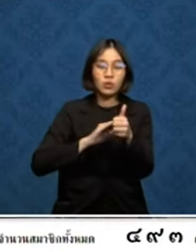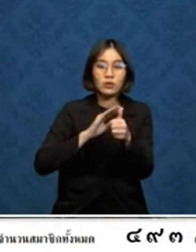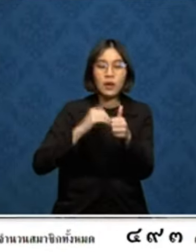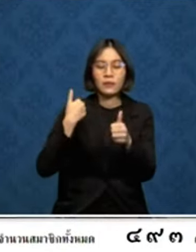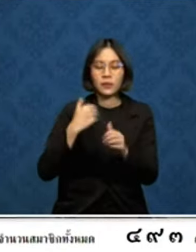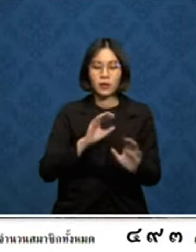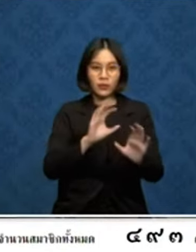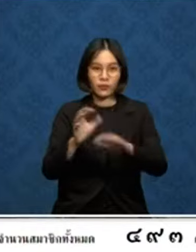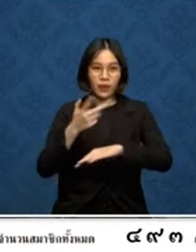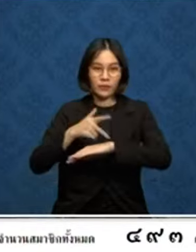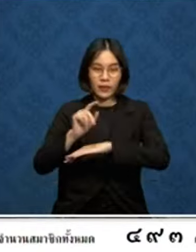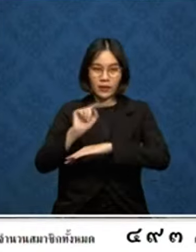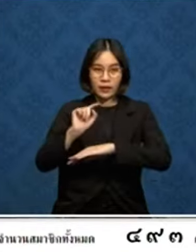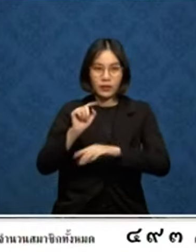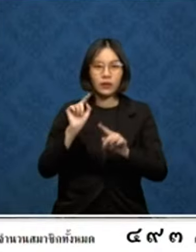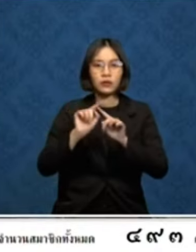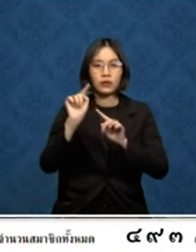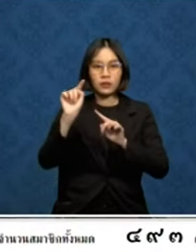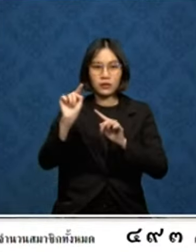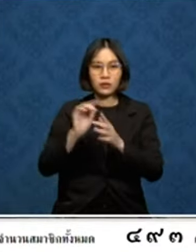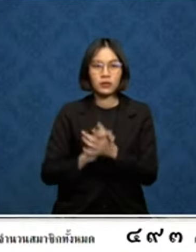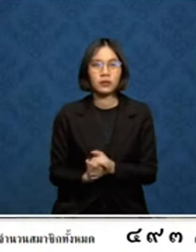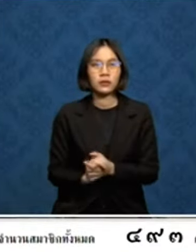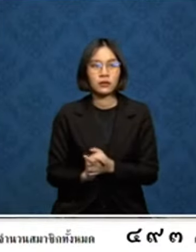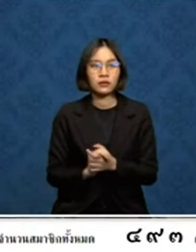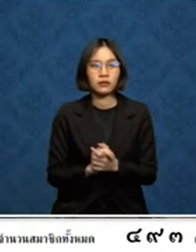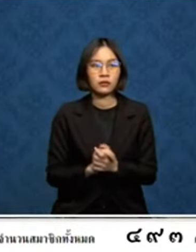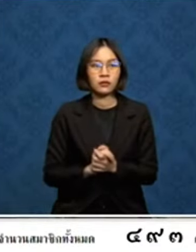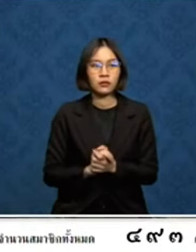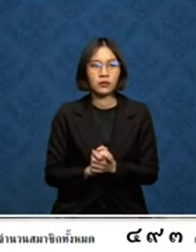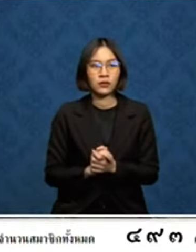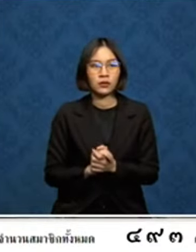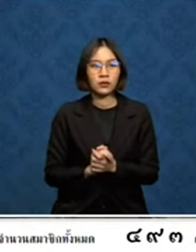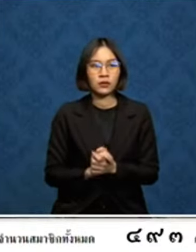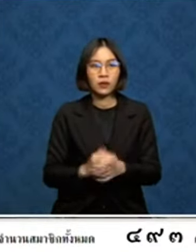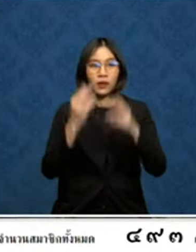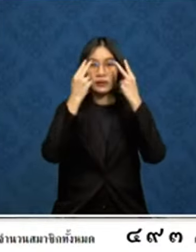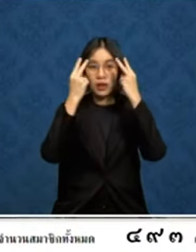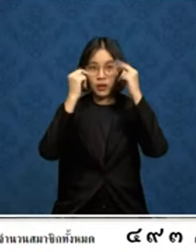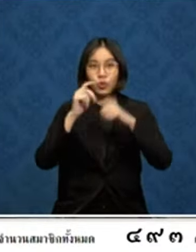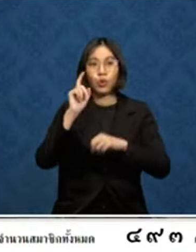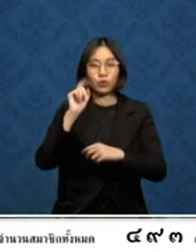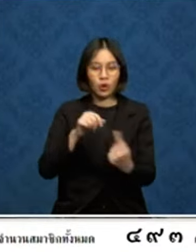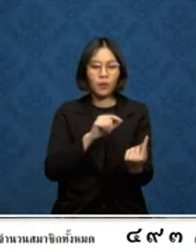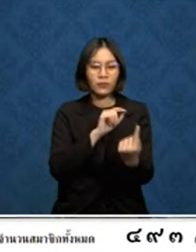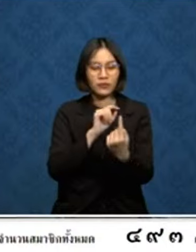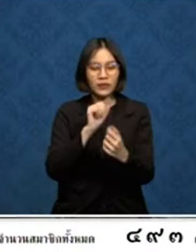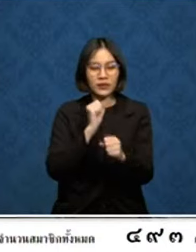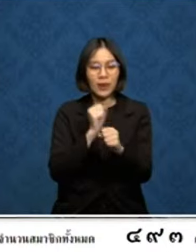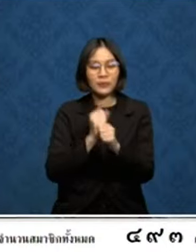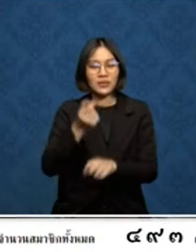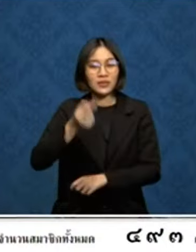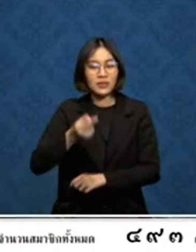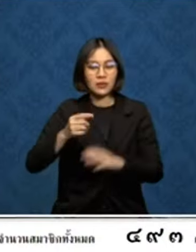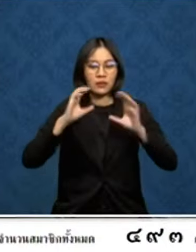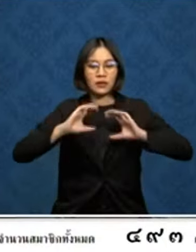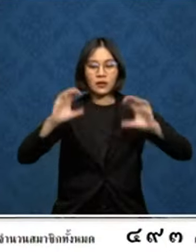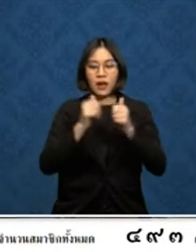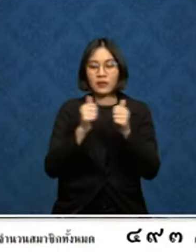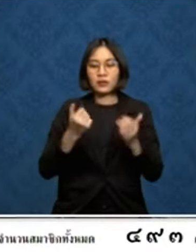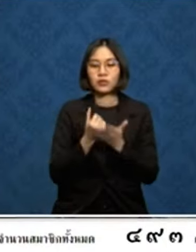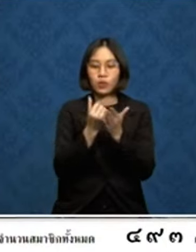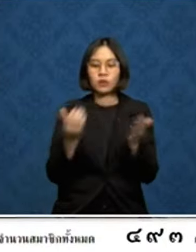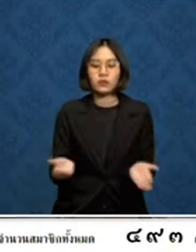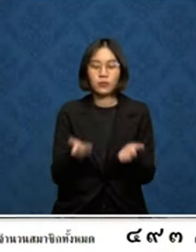ท่านประธานว่า 1 2วงเลข6ท่านนายกต้องลงดาบจริงจังครับข้าราชการดีสนับสนุนส่ง